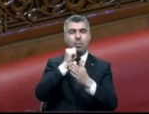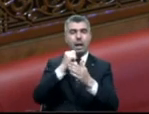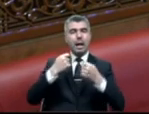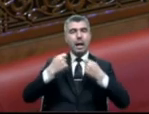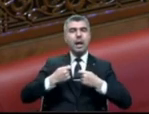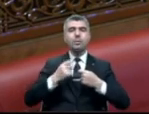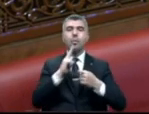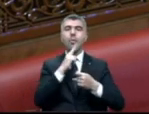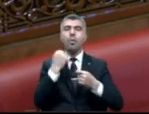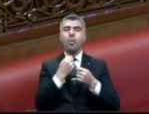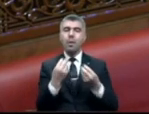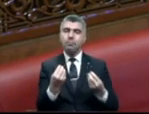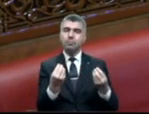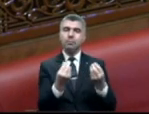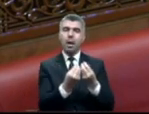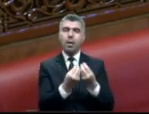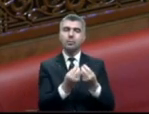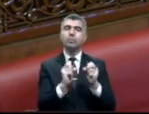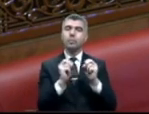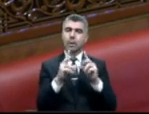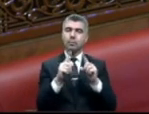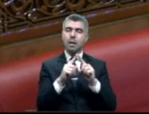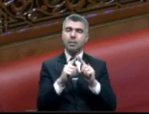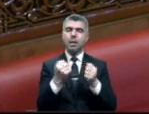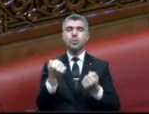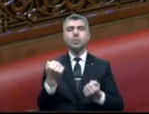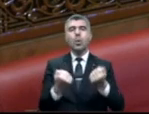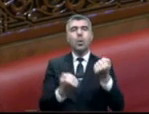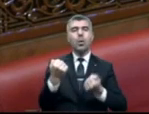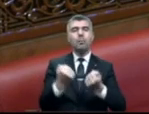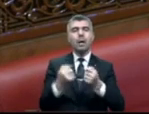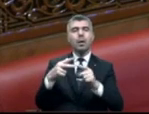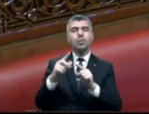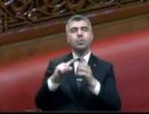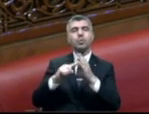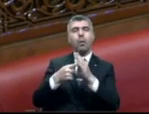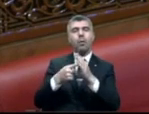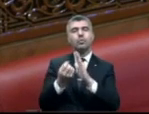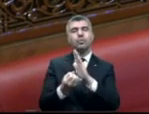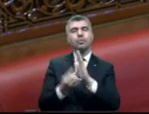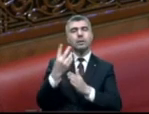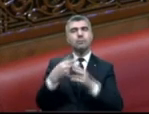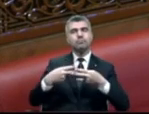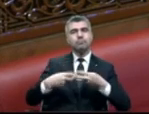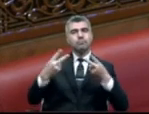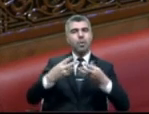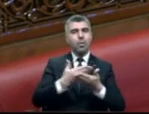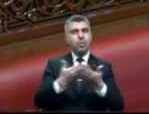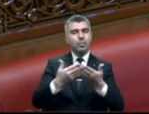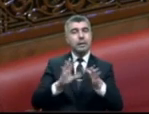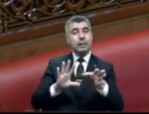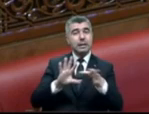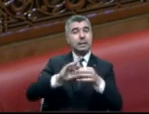رئيس الحكومة من أجل تزويد الصناعة بالكهرباء انطلاقا من مصادر الطاقة المتجددة. وكيف ما كتعرفوا كتدفع